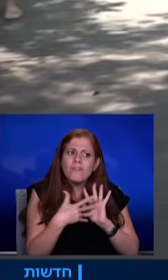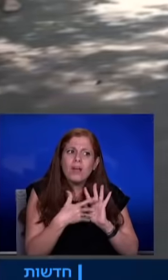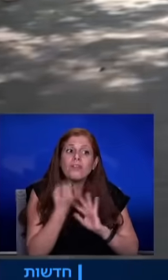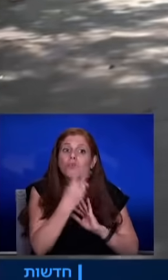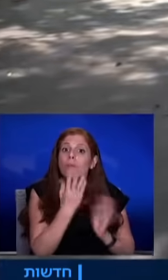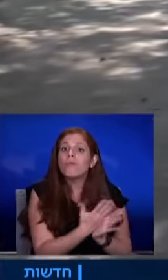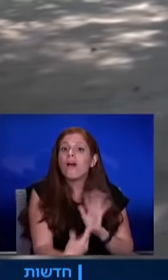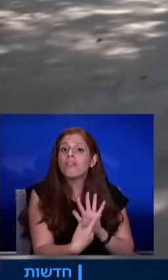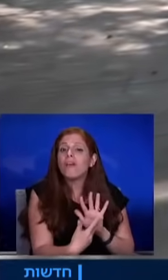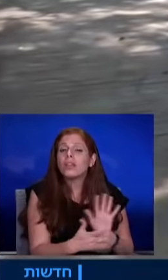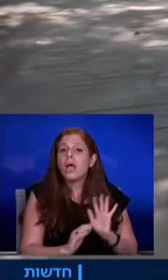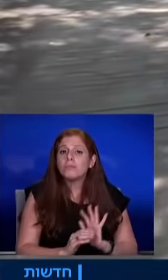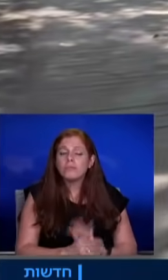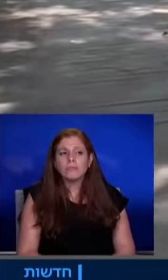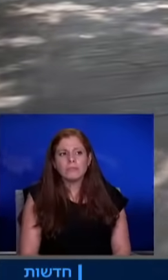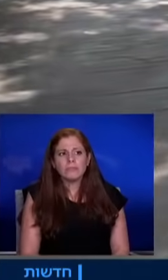נבחנה.